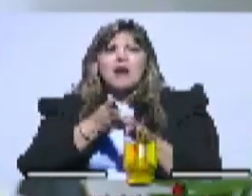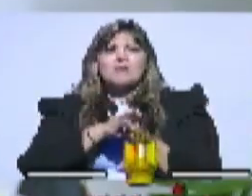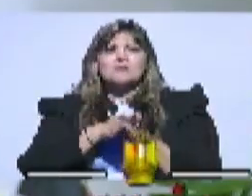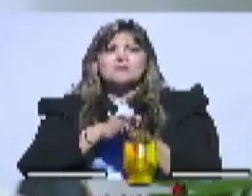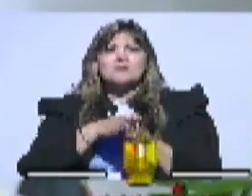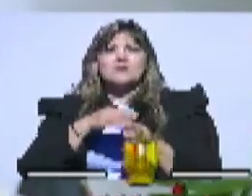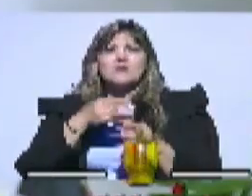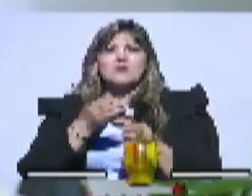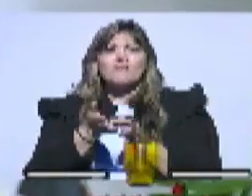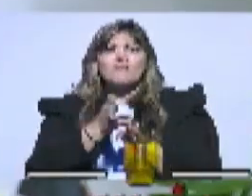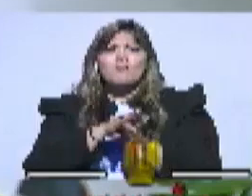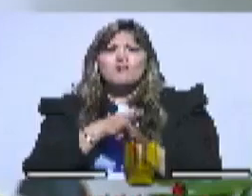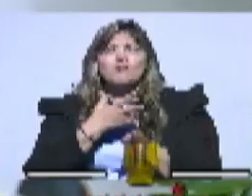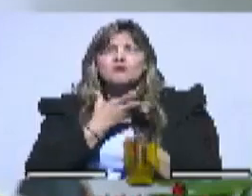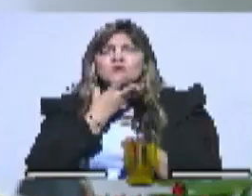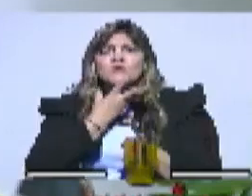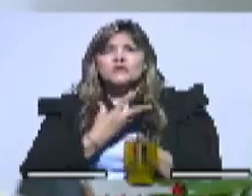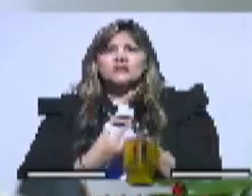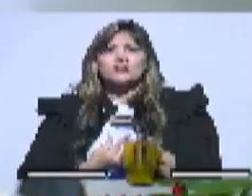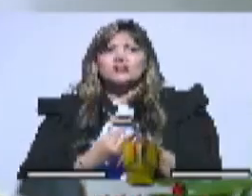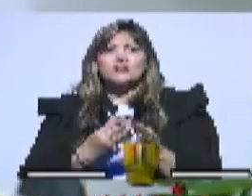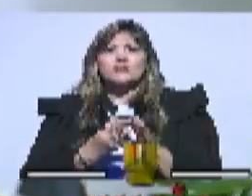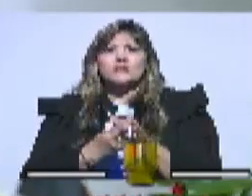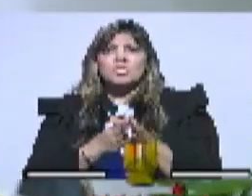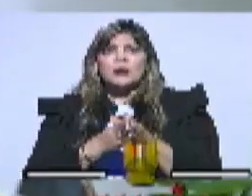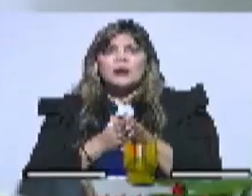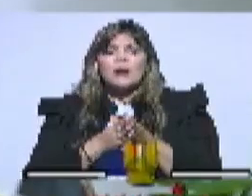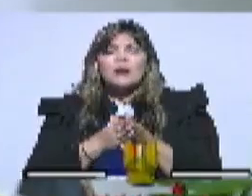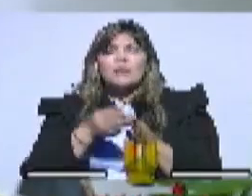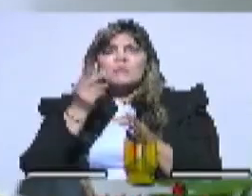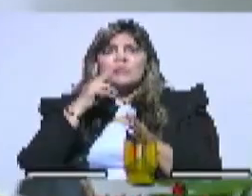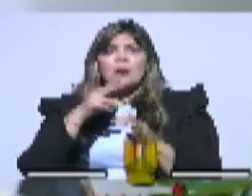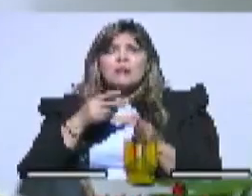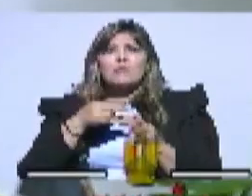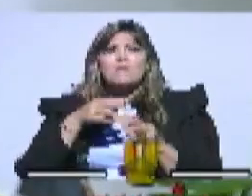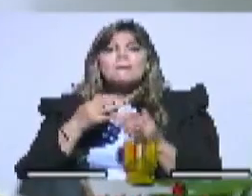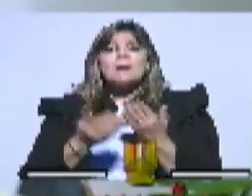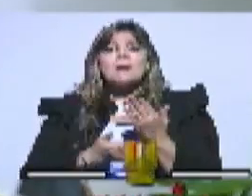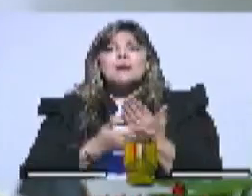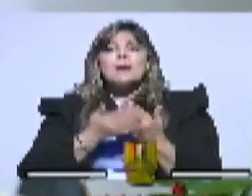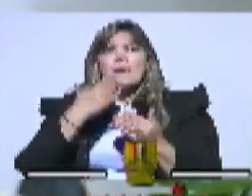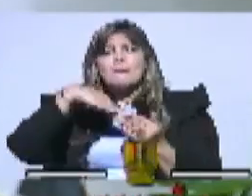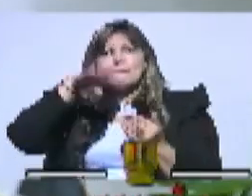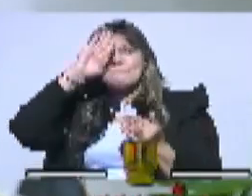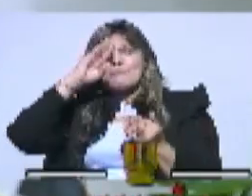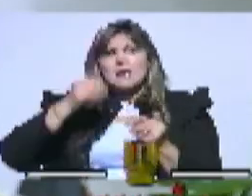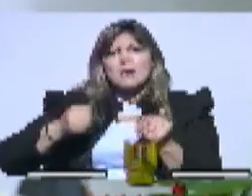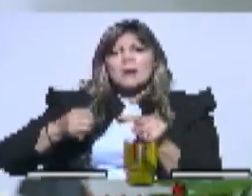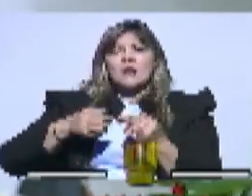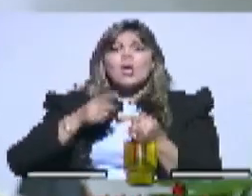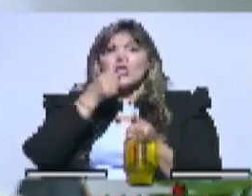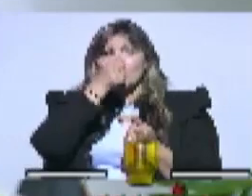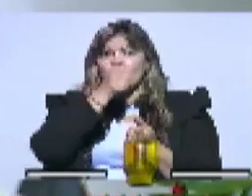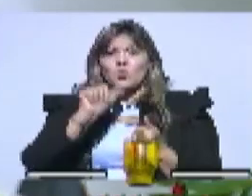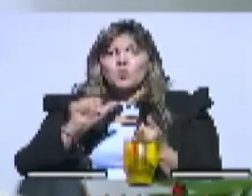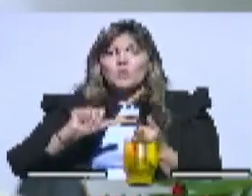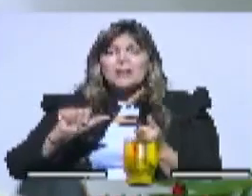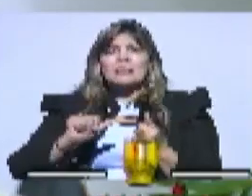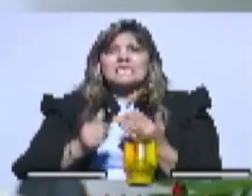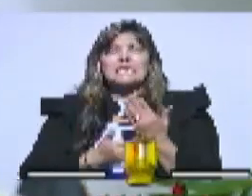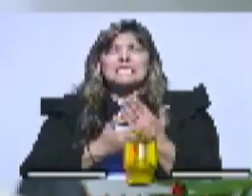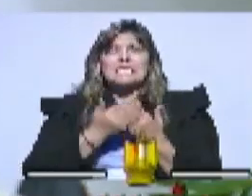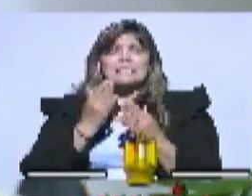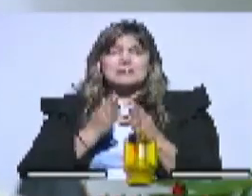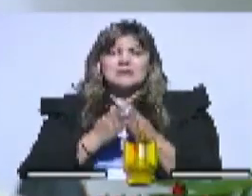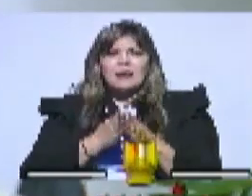الشيخ نواف الأحمد ويلتقي أمير الكويت الجديد. قدم الرئيس عبد الفتاح السيسي بدولة الكويت